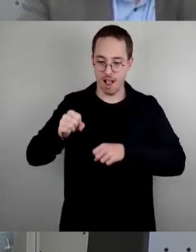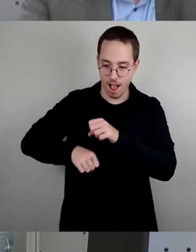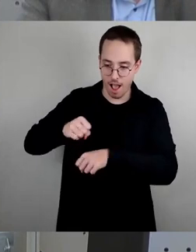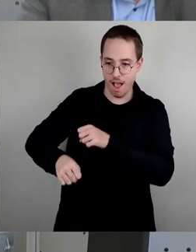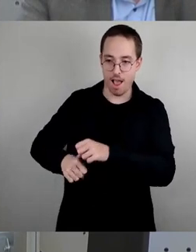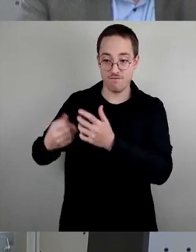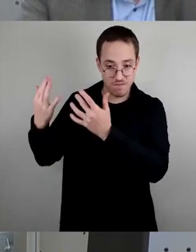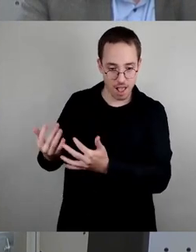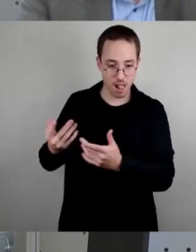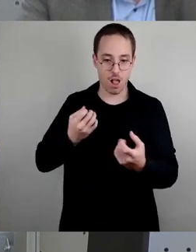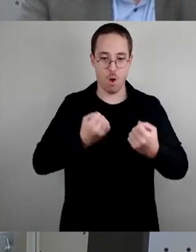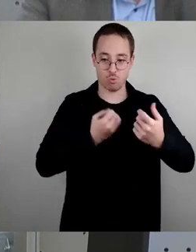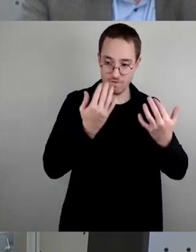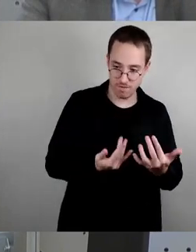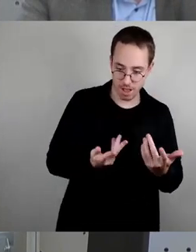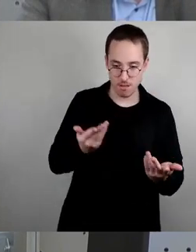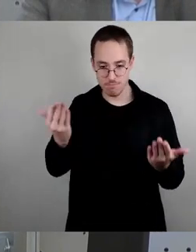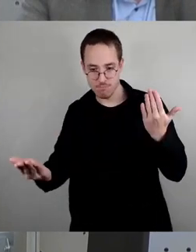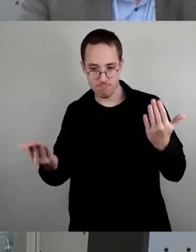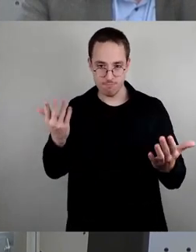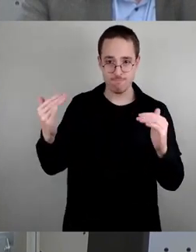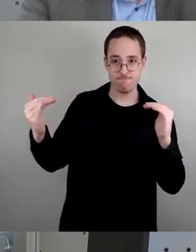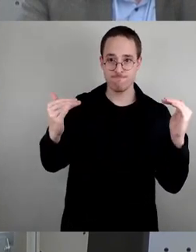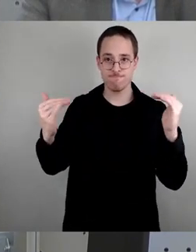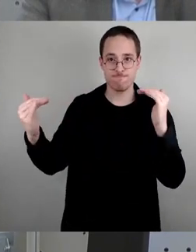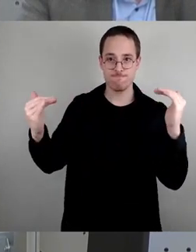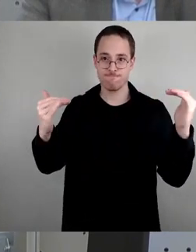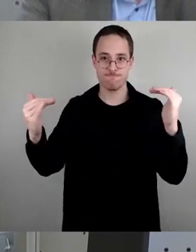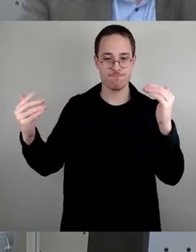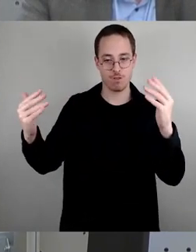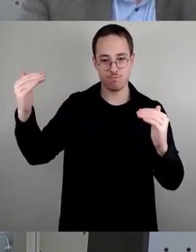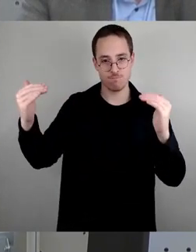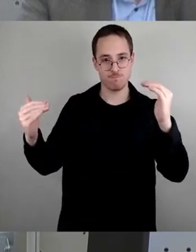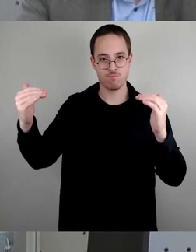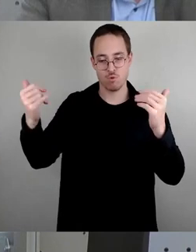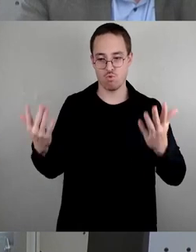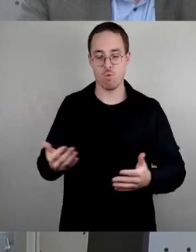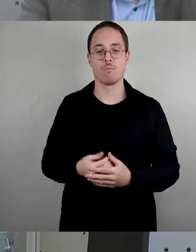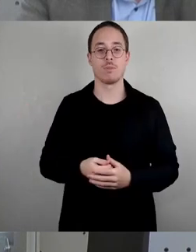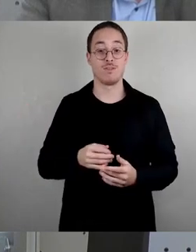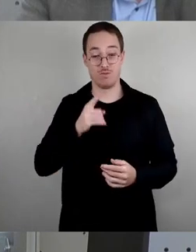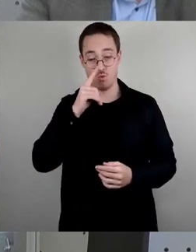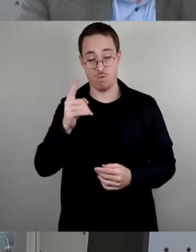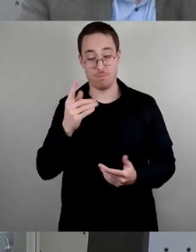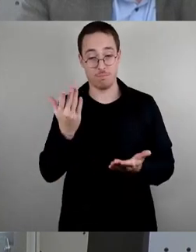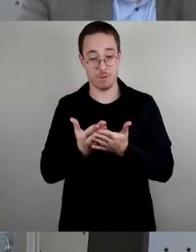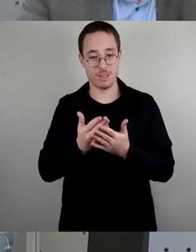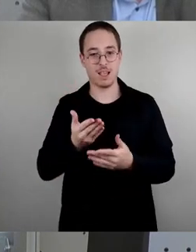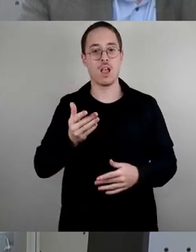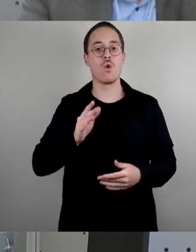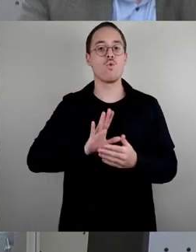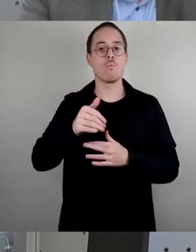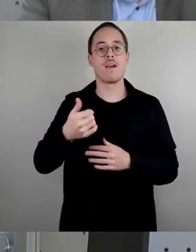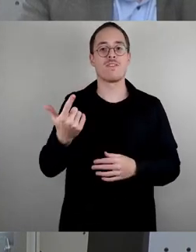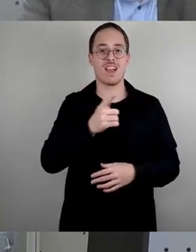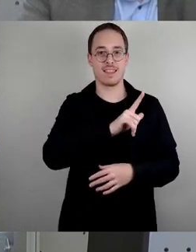bei über 2000 Fahrzeugen in der Spitzenstunde. Und das ist bei dem Abschnitt der Bautzener Landstraße gegeben mit den